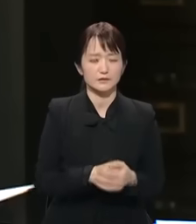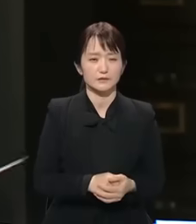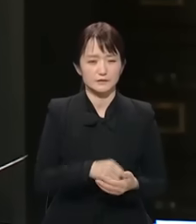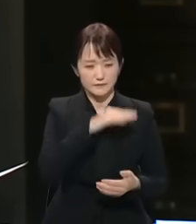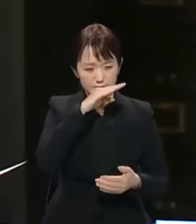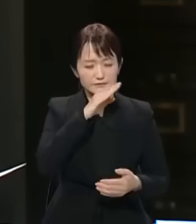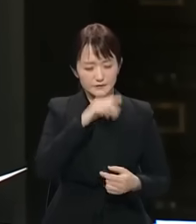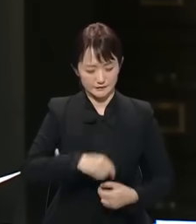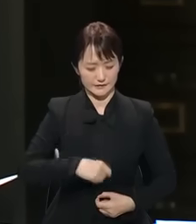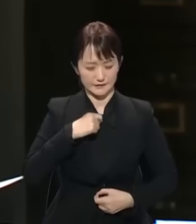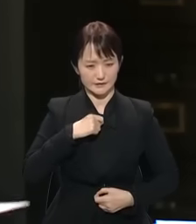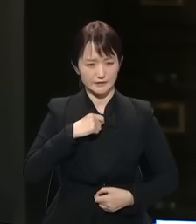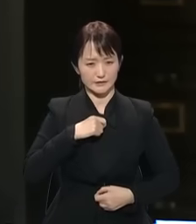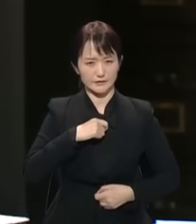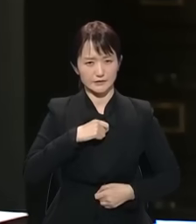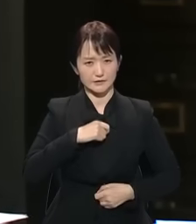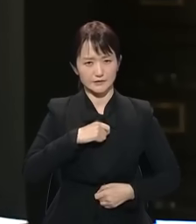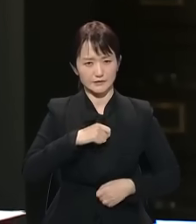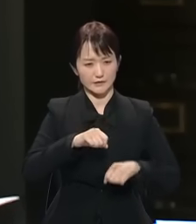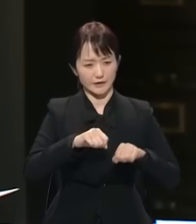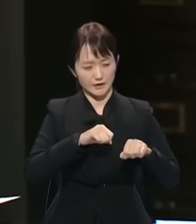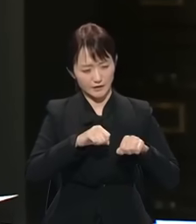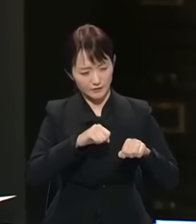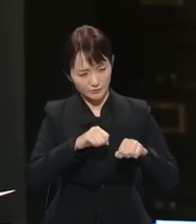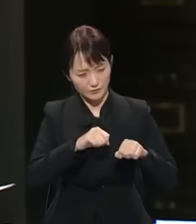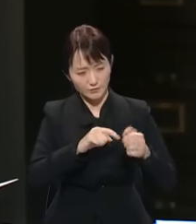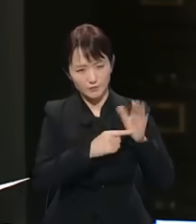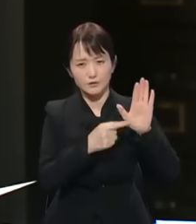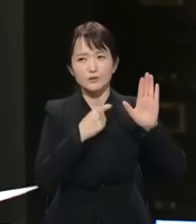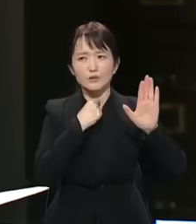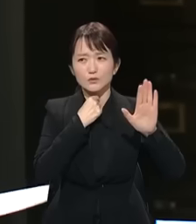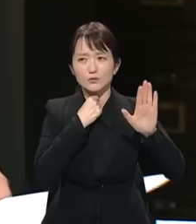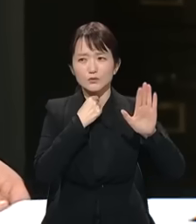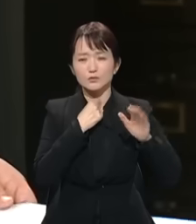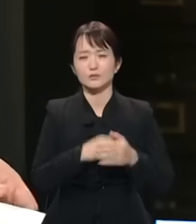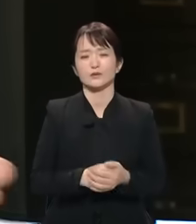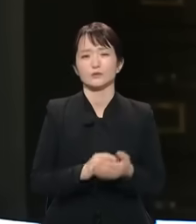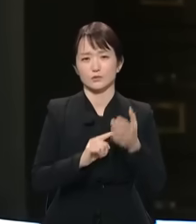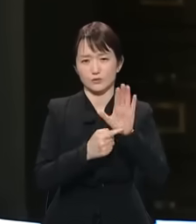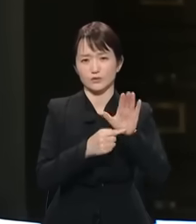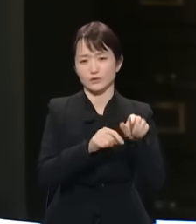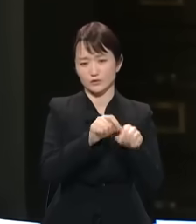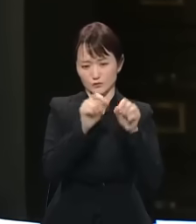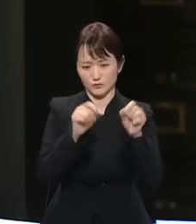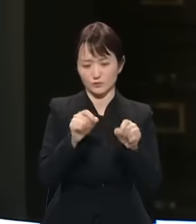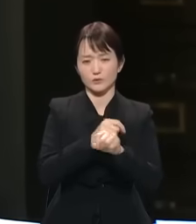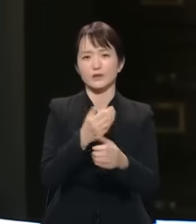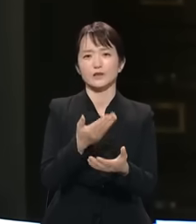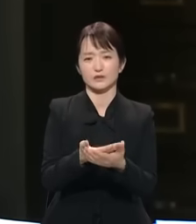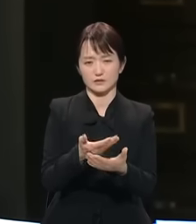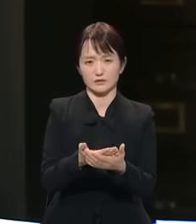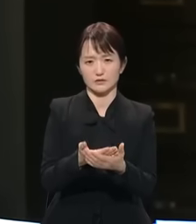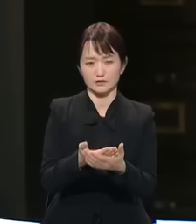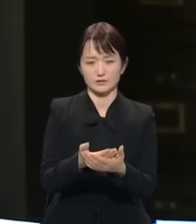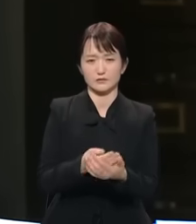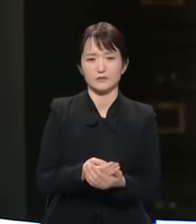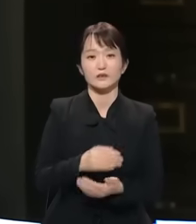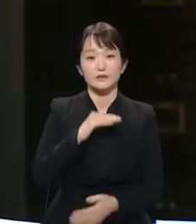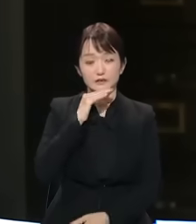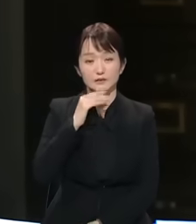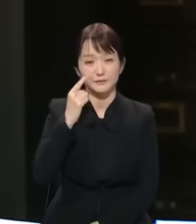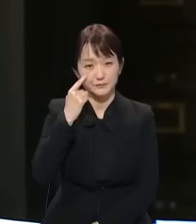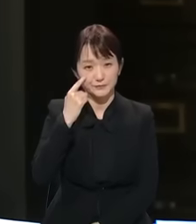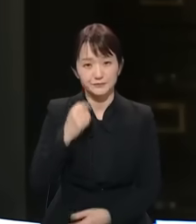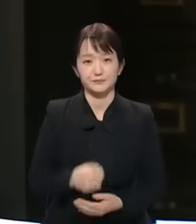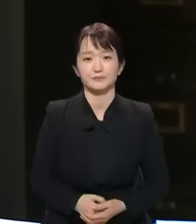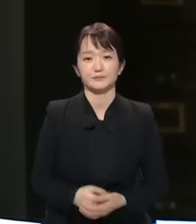기대하면서 공개를 유보해달라고 했습니다. 좀 지켜보겠습니다. 첫 번째 사건